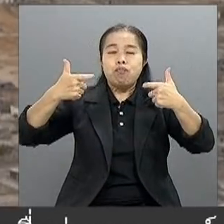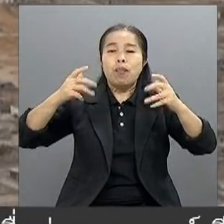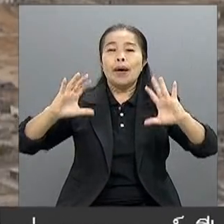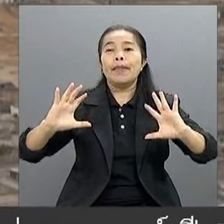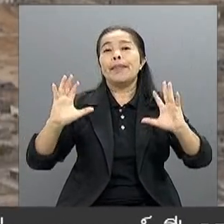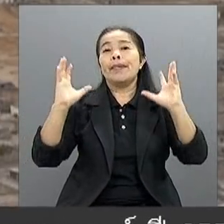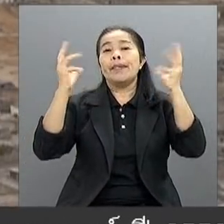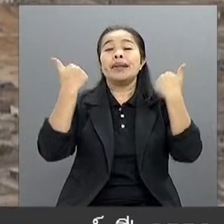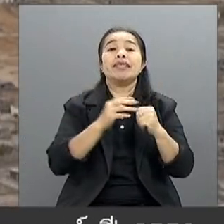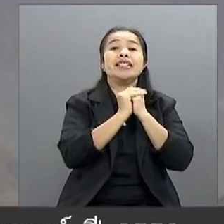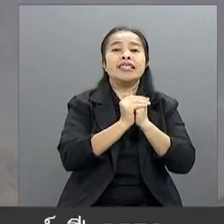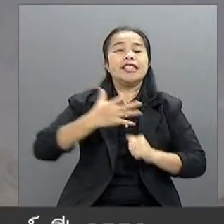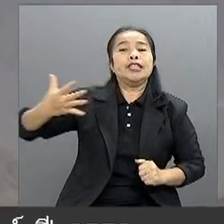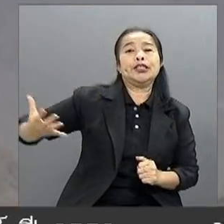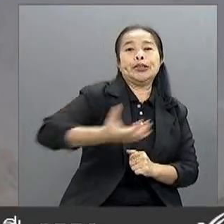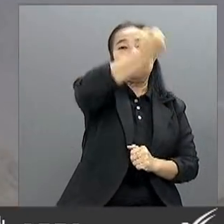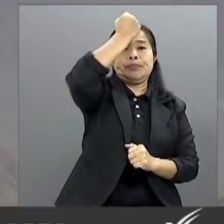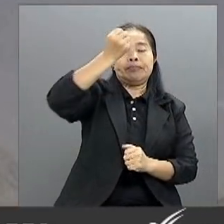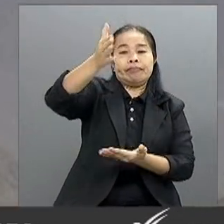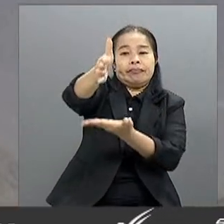กิโลเมตรอ่ะและหลังจากที่สงครามสงบลงนะคะจีนก็ได้ครอบครองเขตup Side